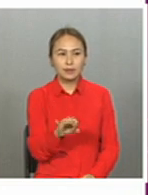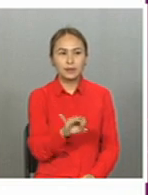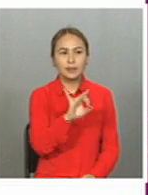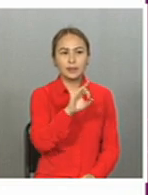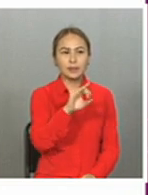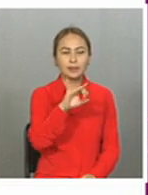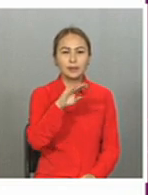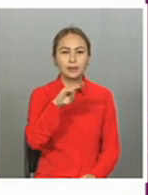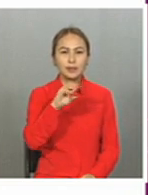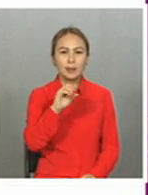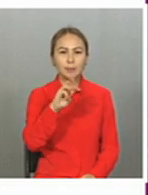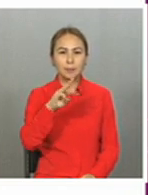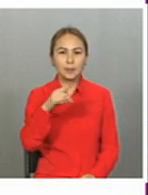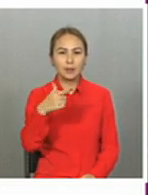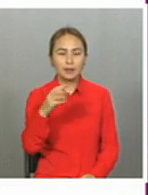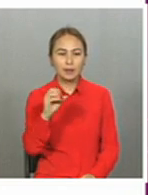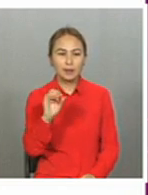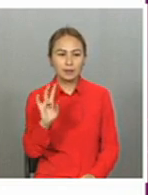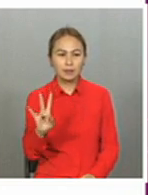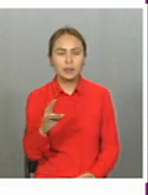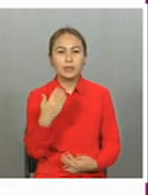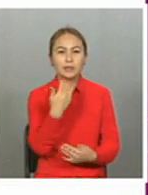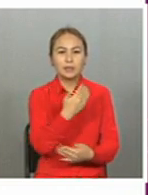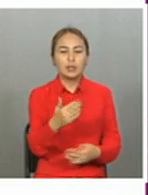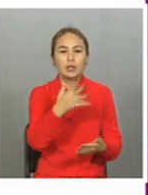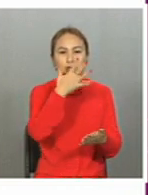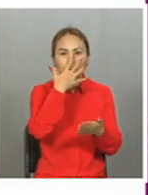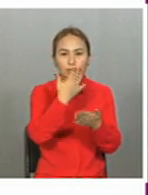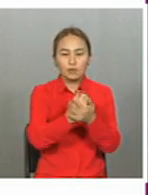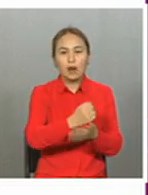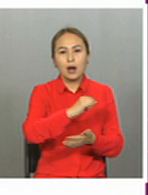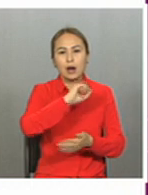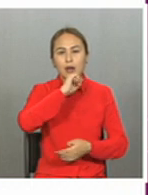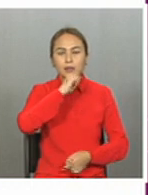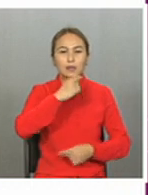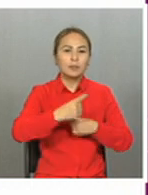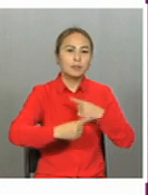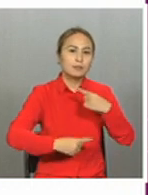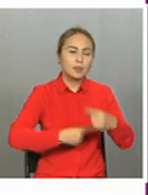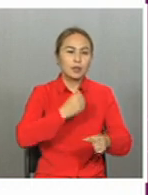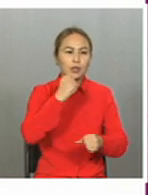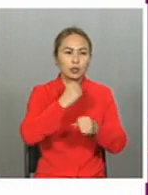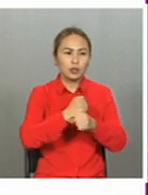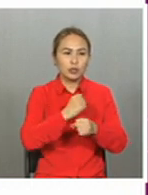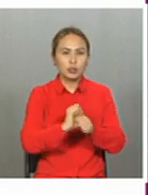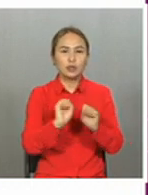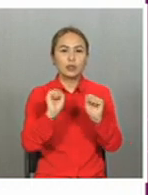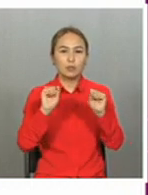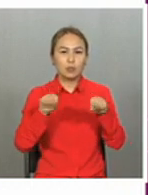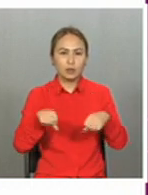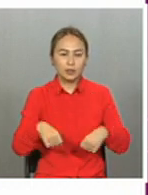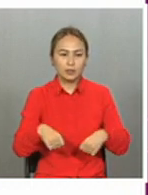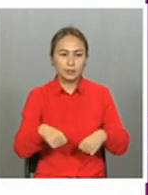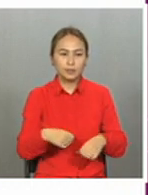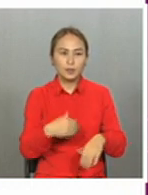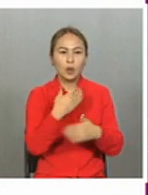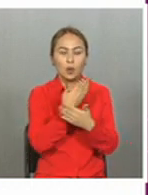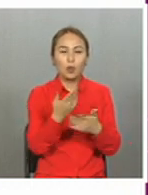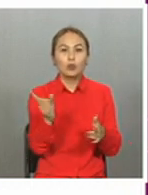Итемген. Балалар, сендер де өз ата-бабаларының тізбегін құрастырсаңдар болады. Ол